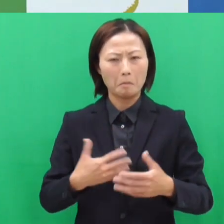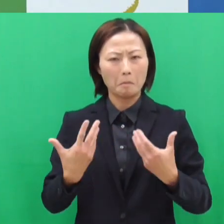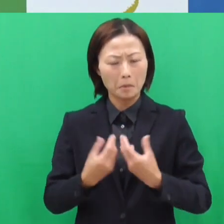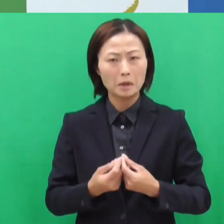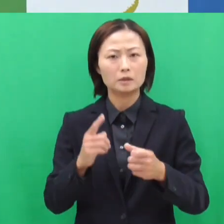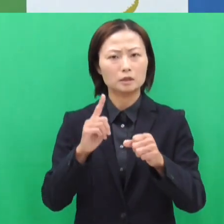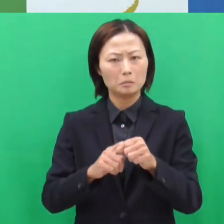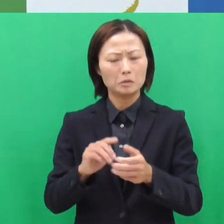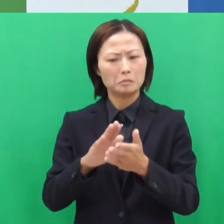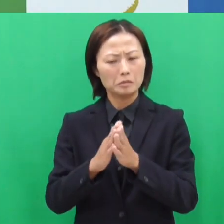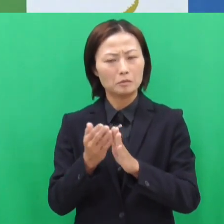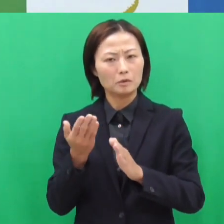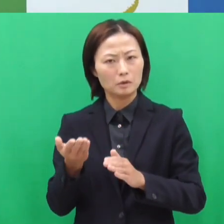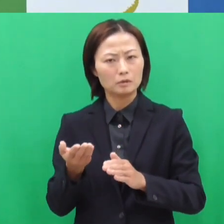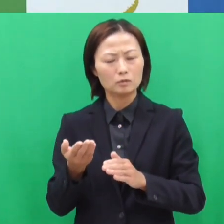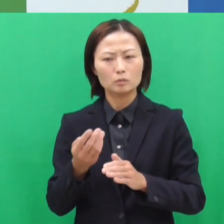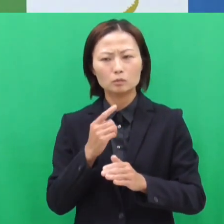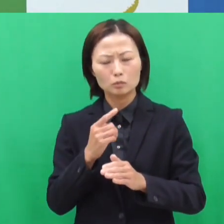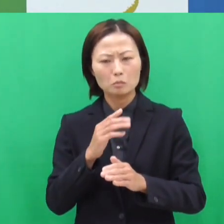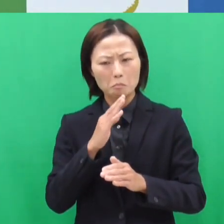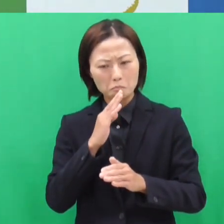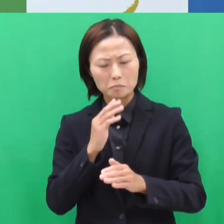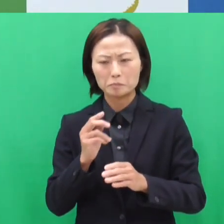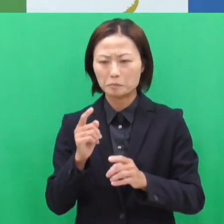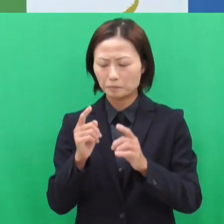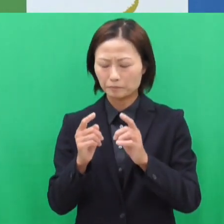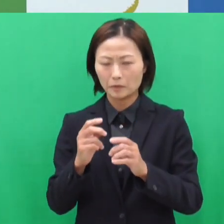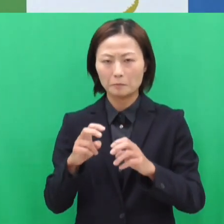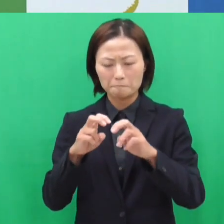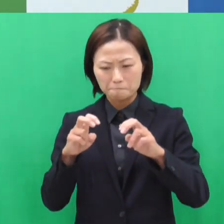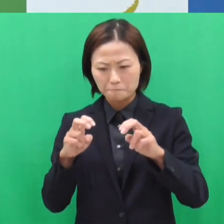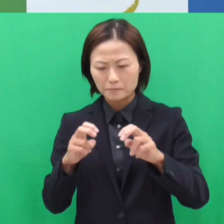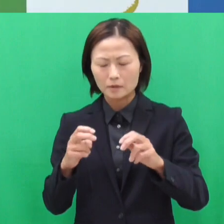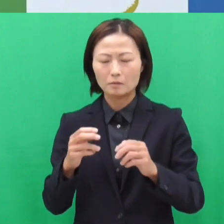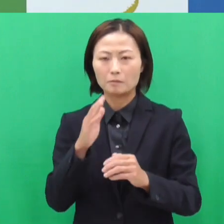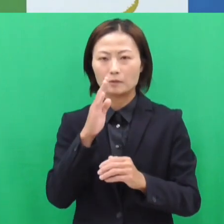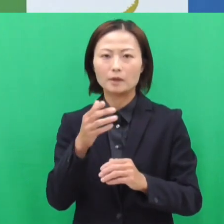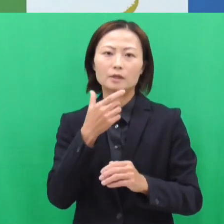も含めてですね教育調査をしていただきたいというふうに思います